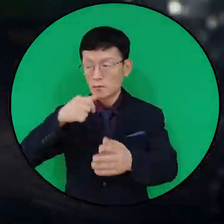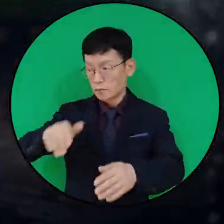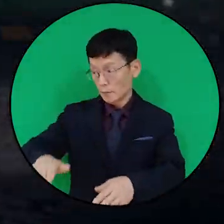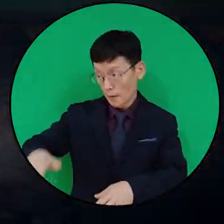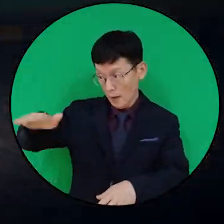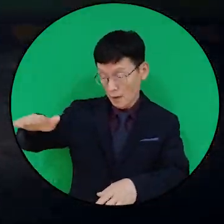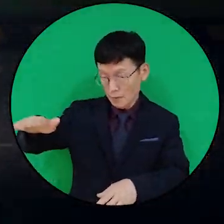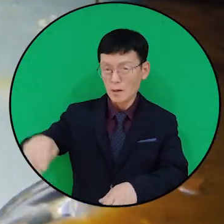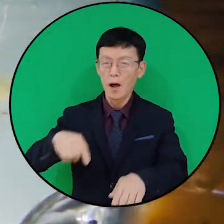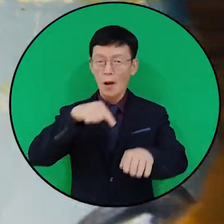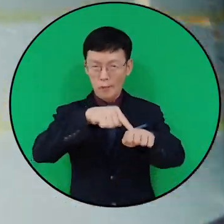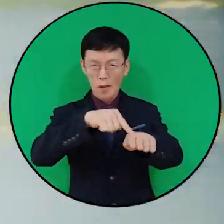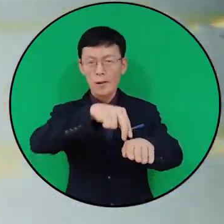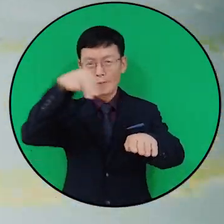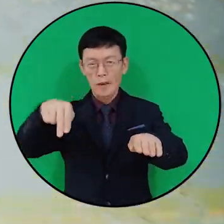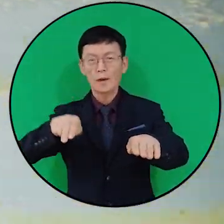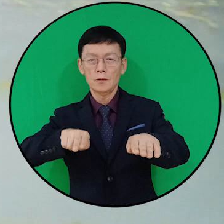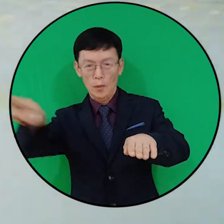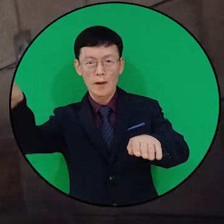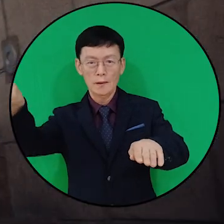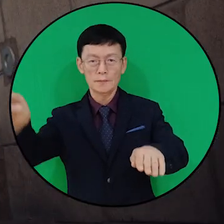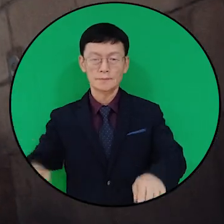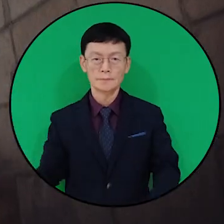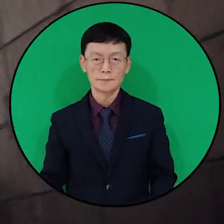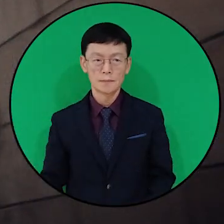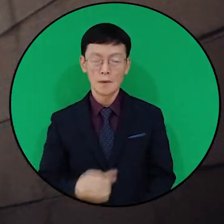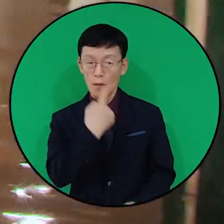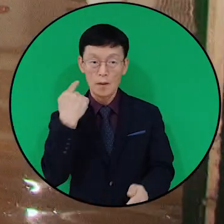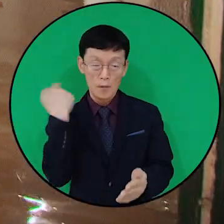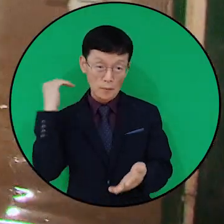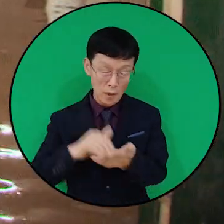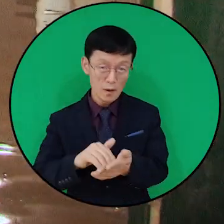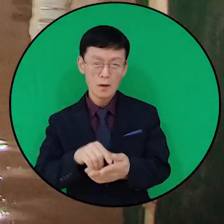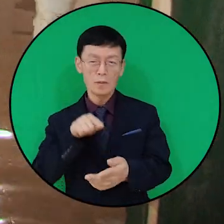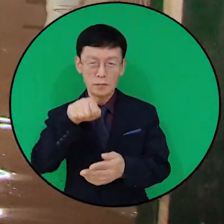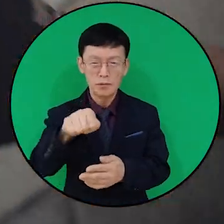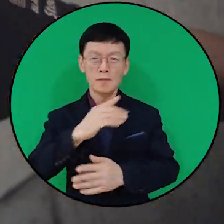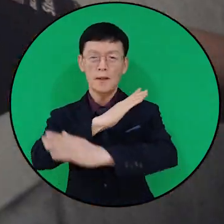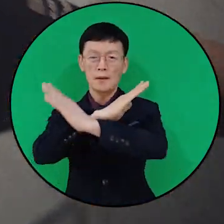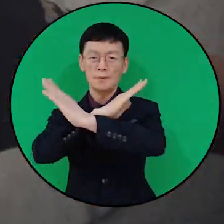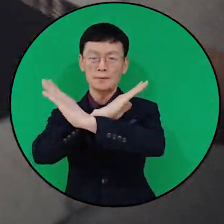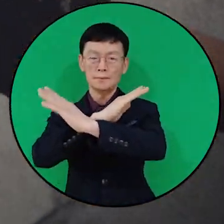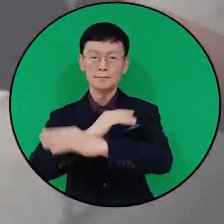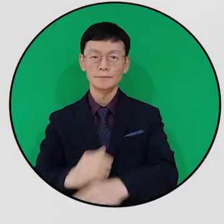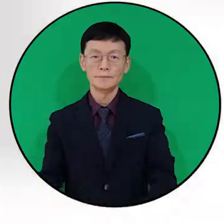지하 주차장에 물이 고이기 시작하면 즉시 대피해야 합니다. 차량 확인을 위한 주차장 진입